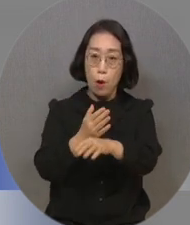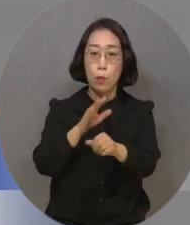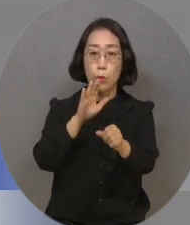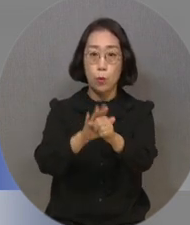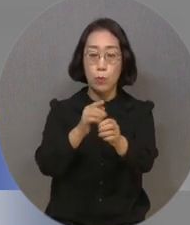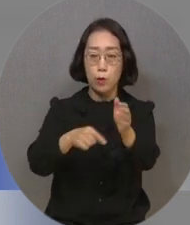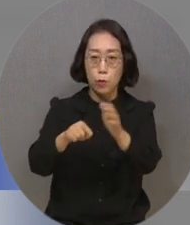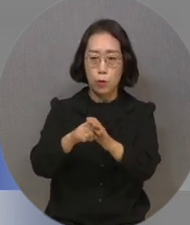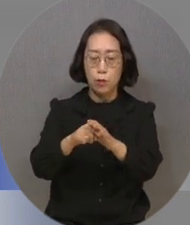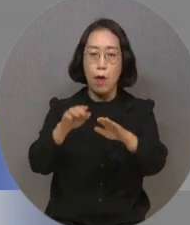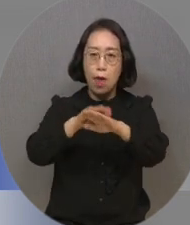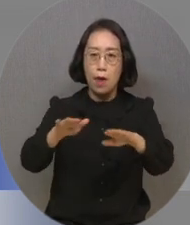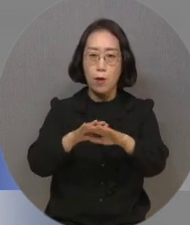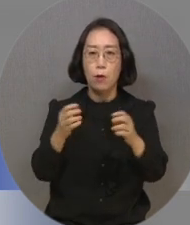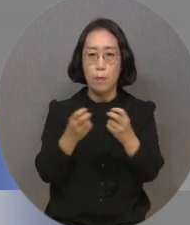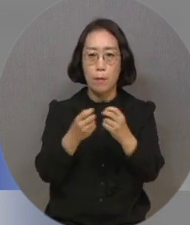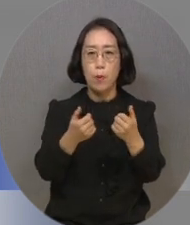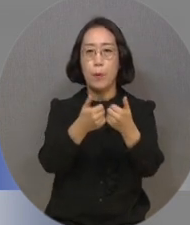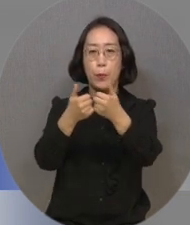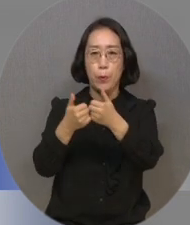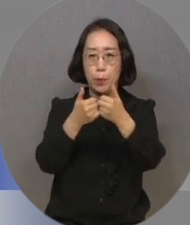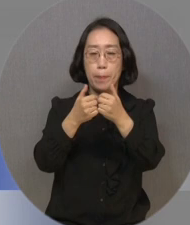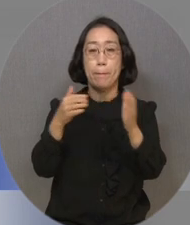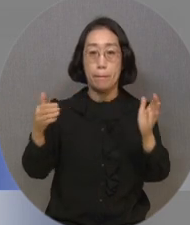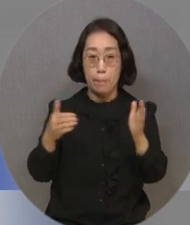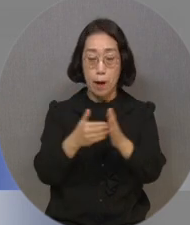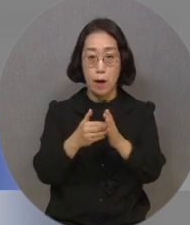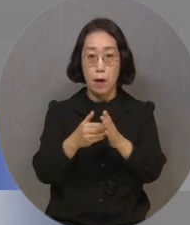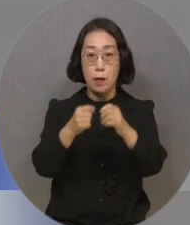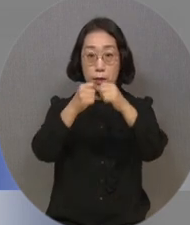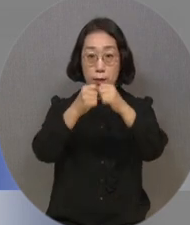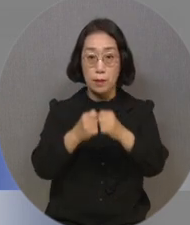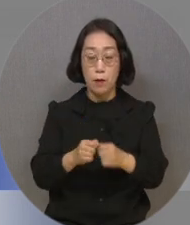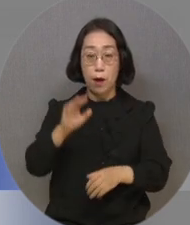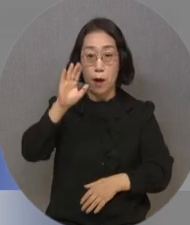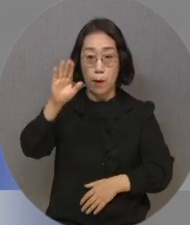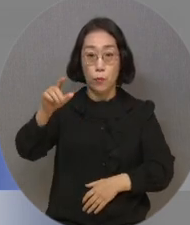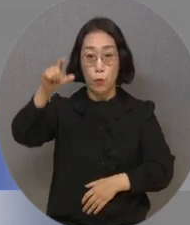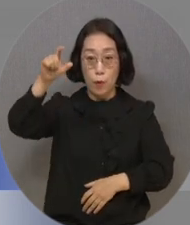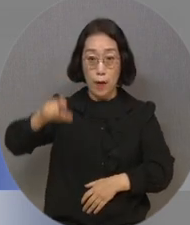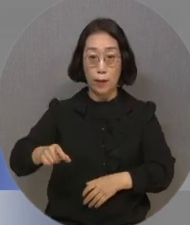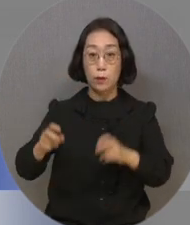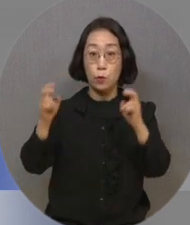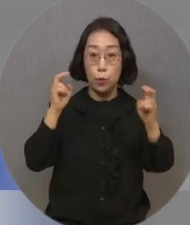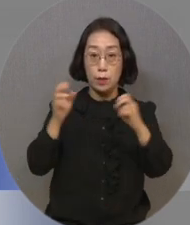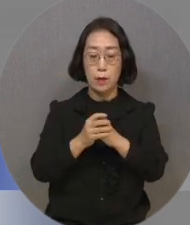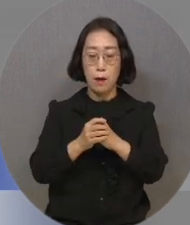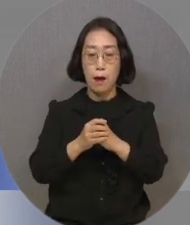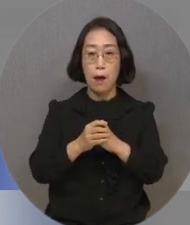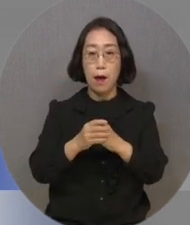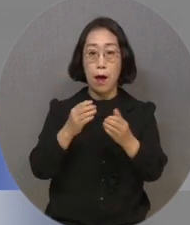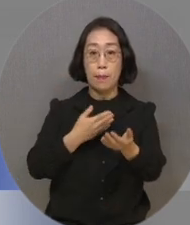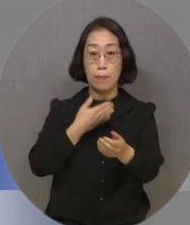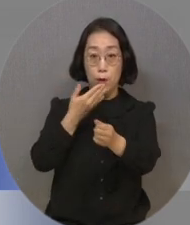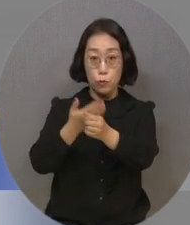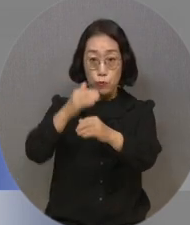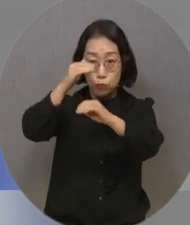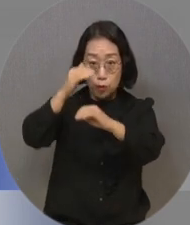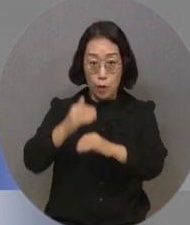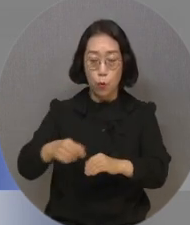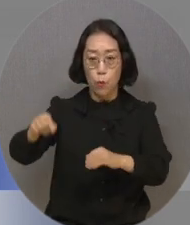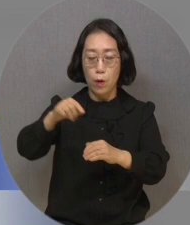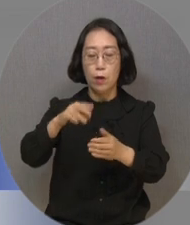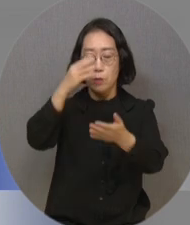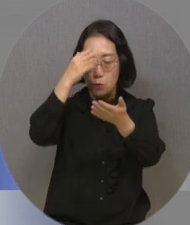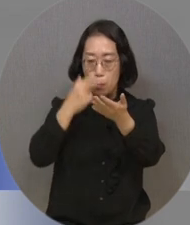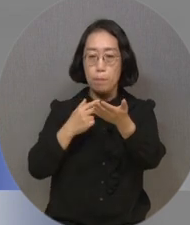등과 개선 방안을 마련했습니다 구체적으로 보면 앞으로 카드사에서는 상품 안내장에이 점자 제공을